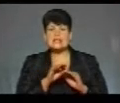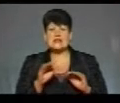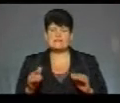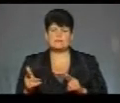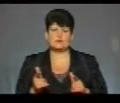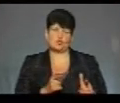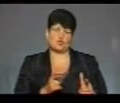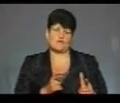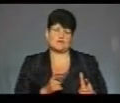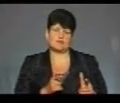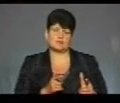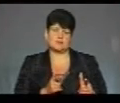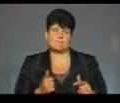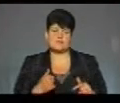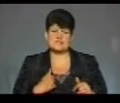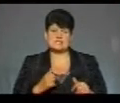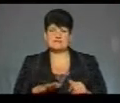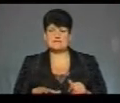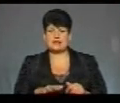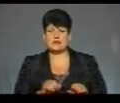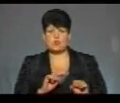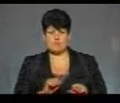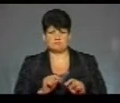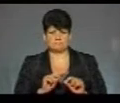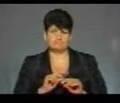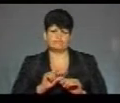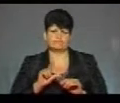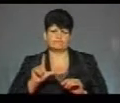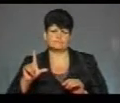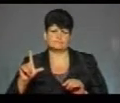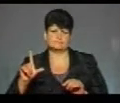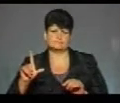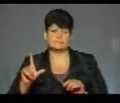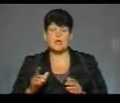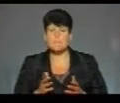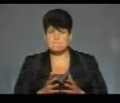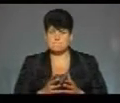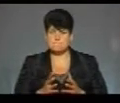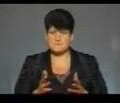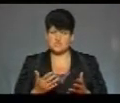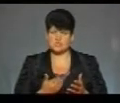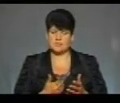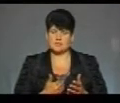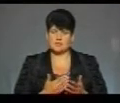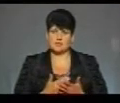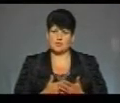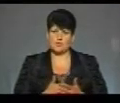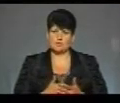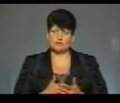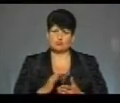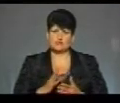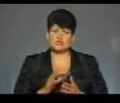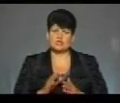підготовки тих самих бійців територіальної оборони, він зростає. Чи більше навіть охочих стати частиною